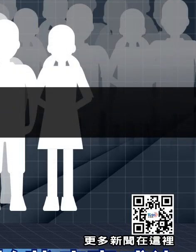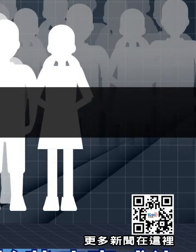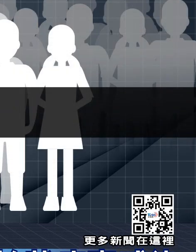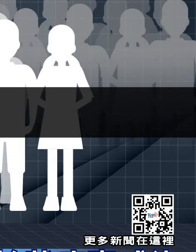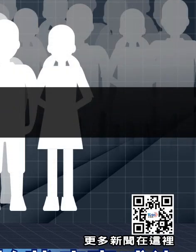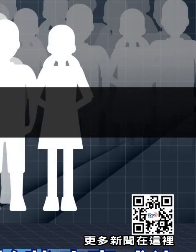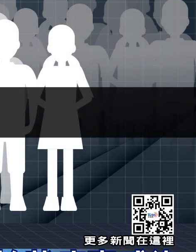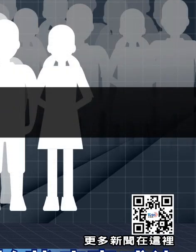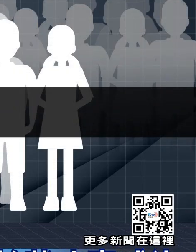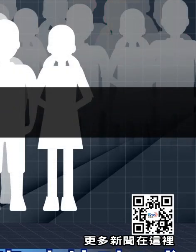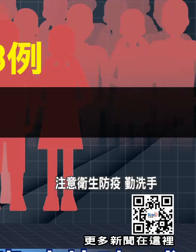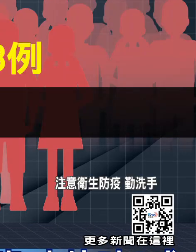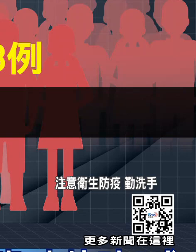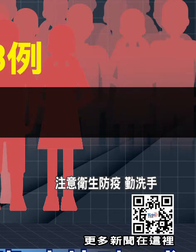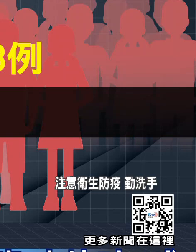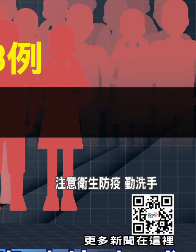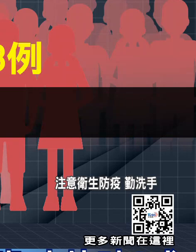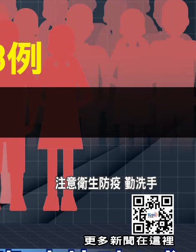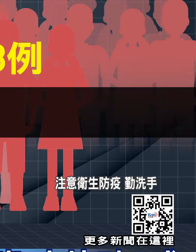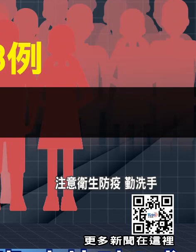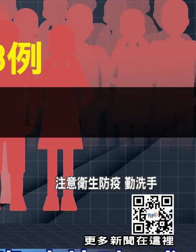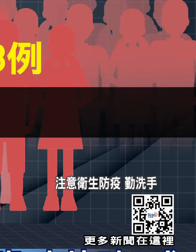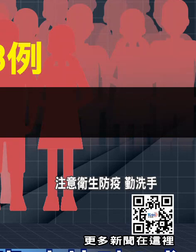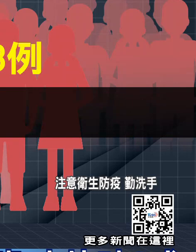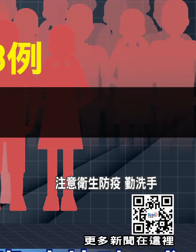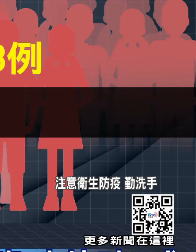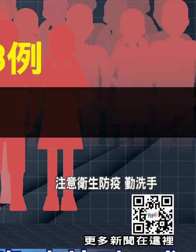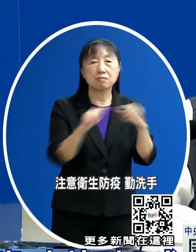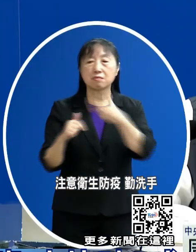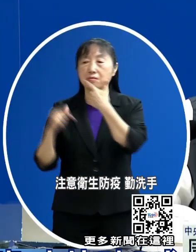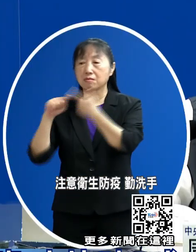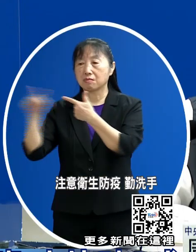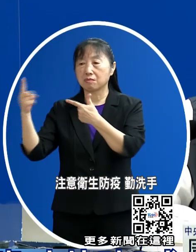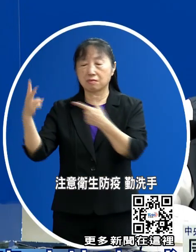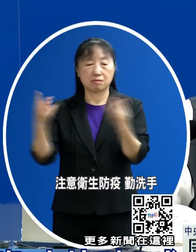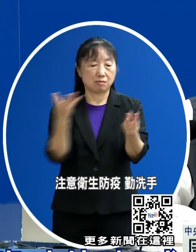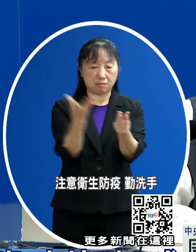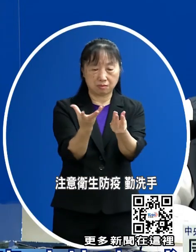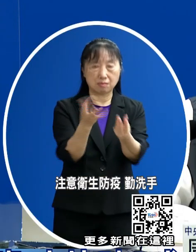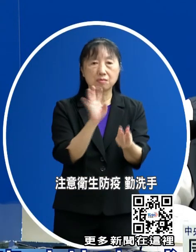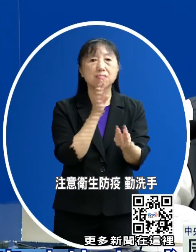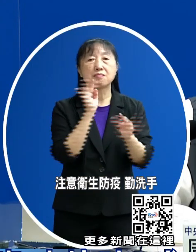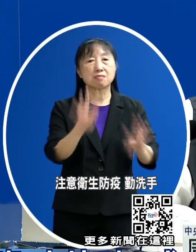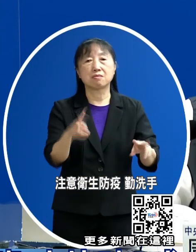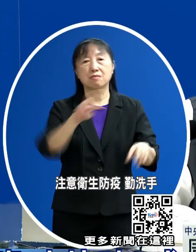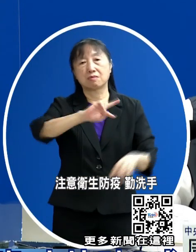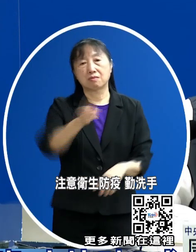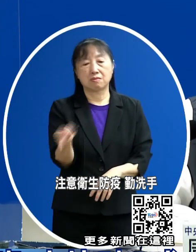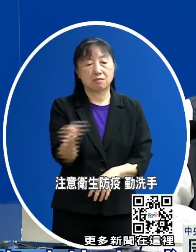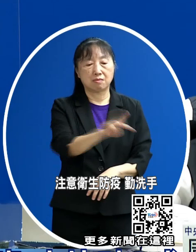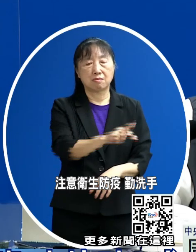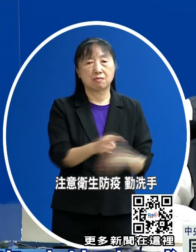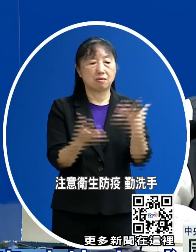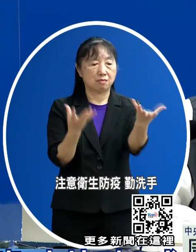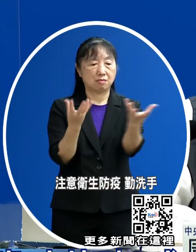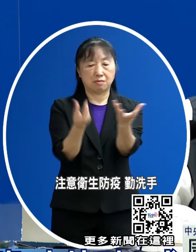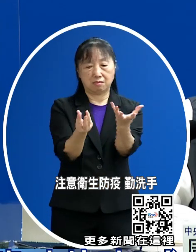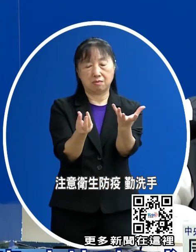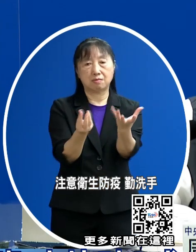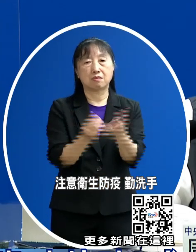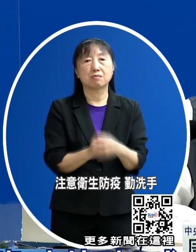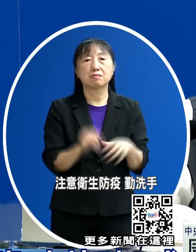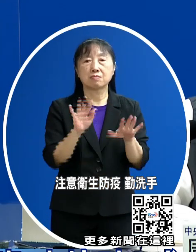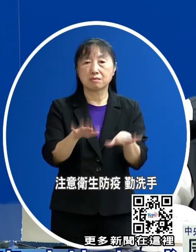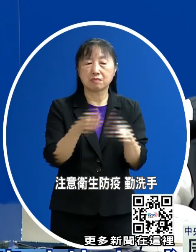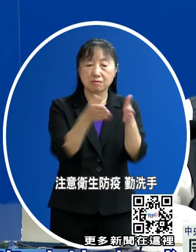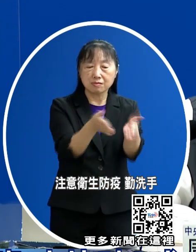症，其中70例都是 MIS C， 5岁以下就有43例。 年龄层事实上已经翻转，然后就说针对幼童